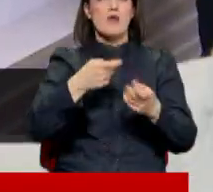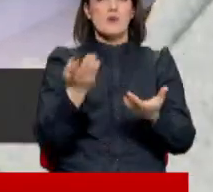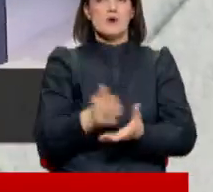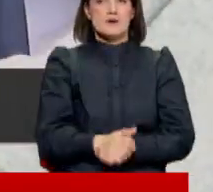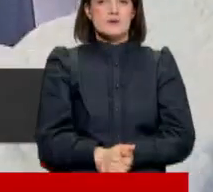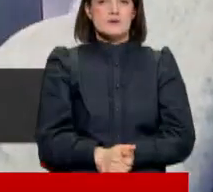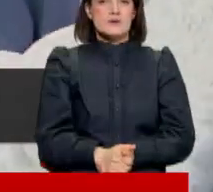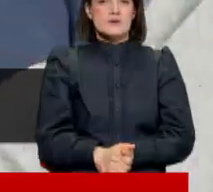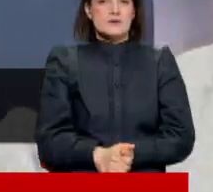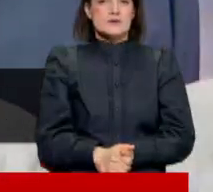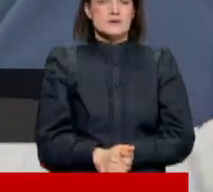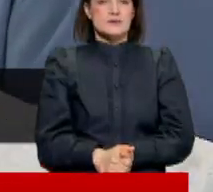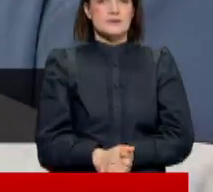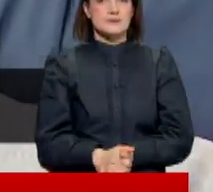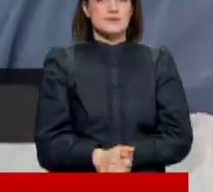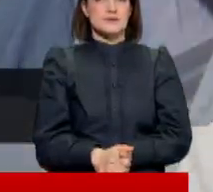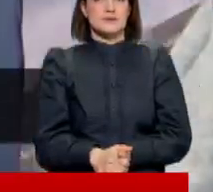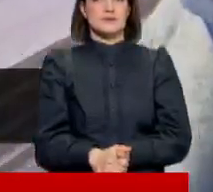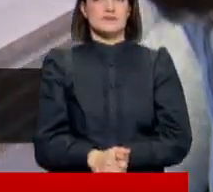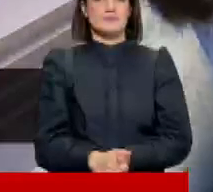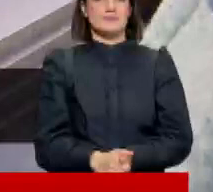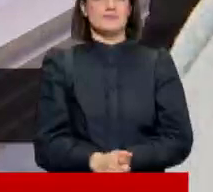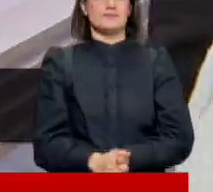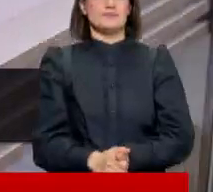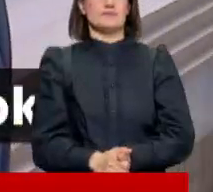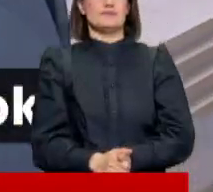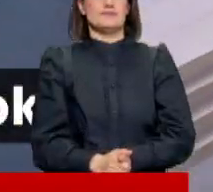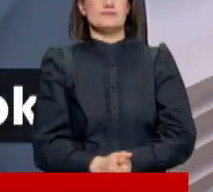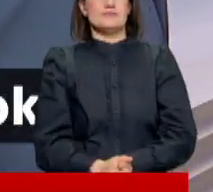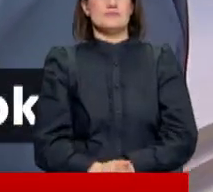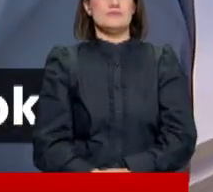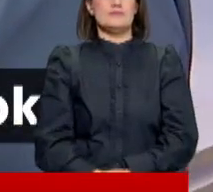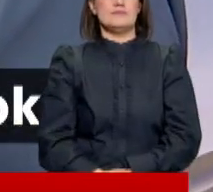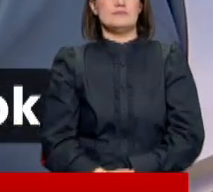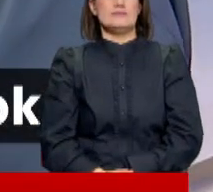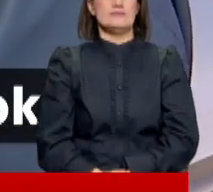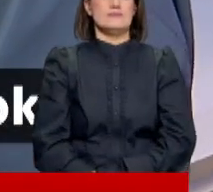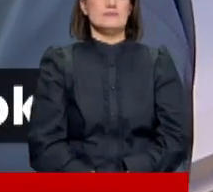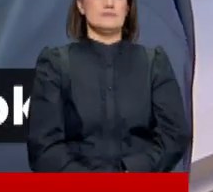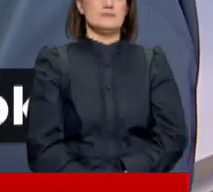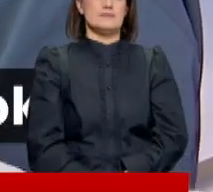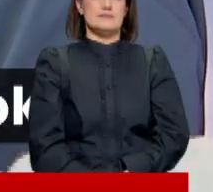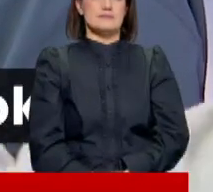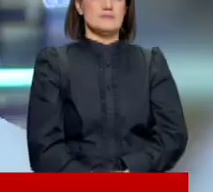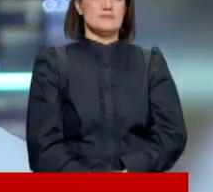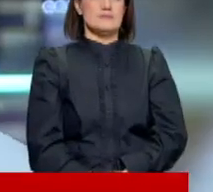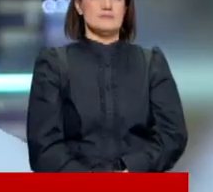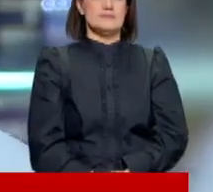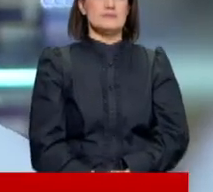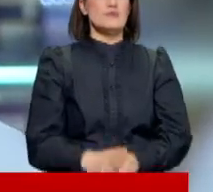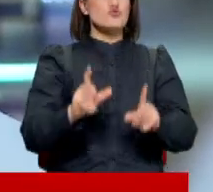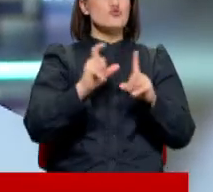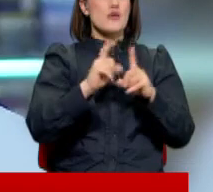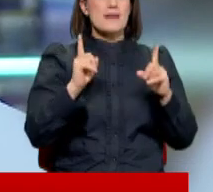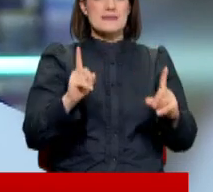Son bir iki kutu vardı, verdik. Yok mu? Gelmiyorum. Gelme imkanı var mı? Ya belki elinde kalmış olanlar da olabilir. Depolarda. Dönemsel